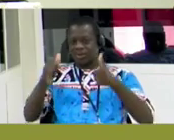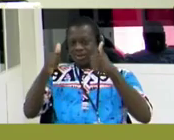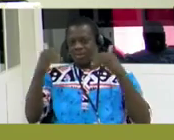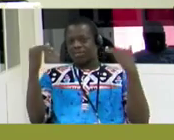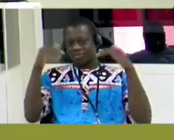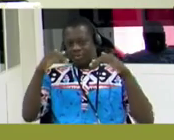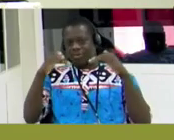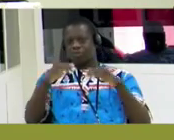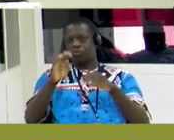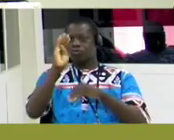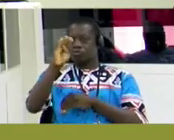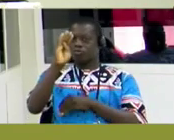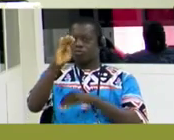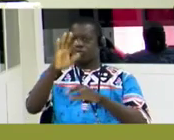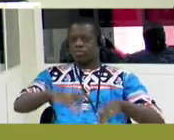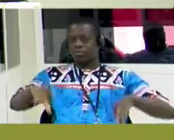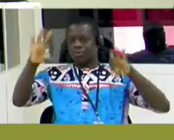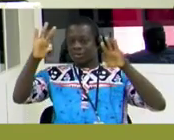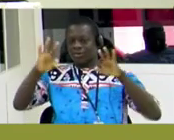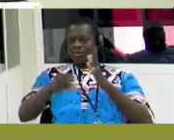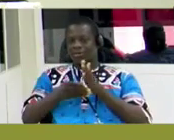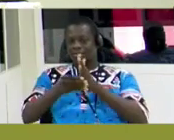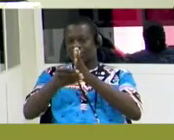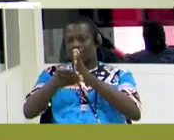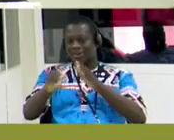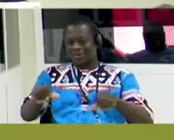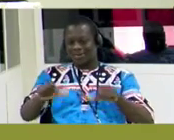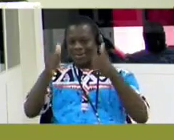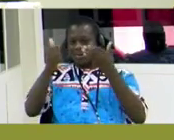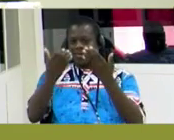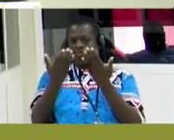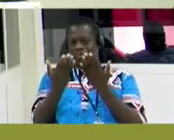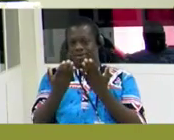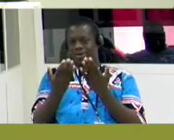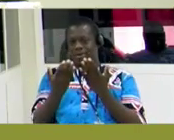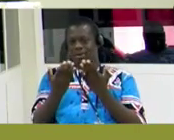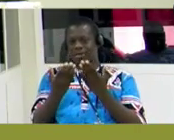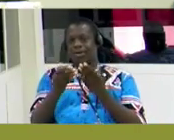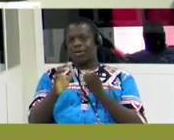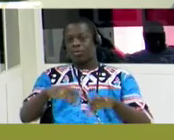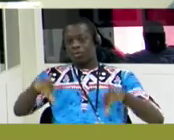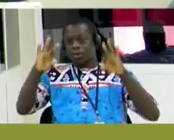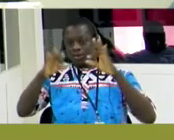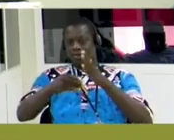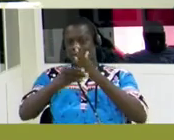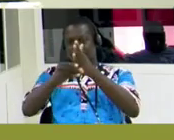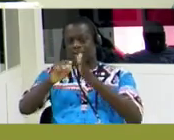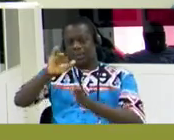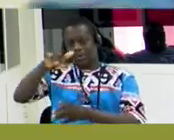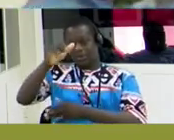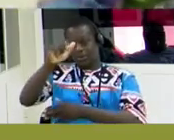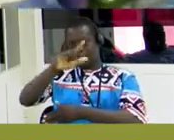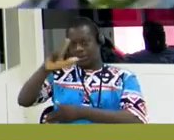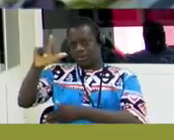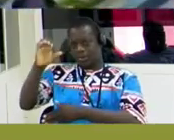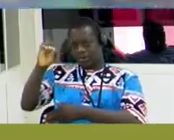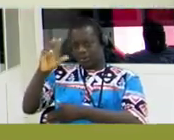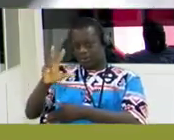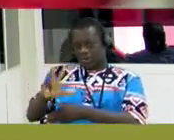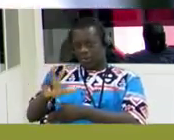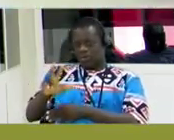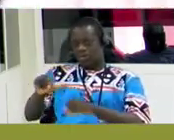to give us some prayers, please, offer prayers. Imam Diallo, you have the floor. أعوذ بالله من الشيطان الرجيم بسم الله الرحمن